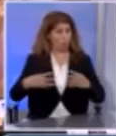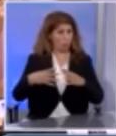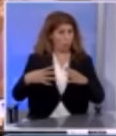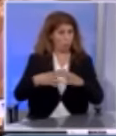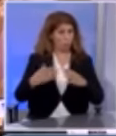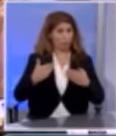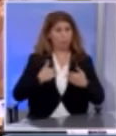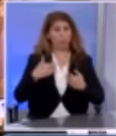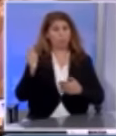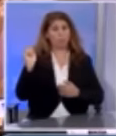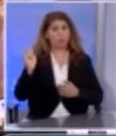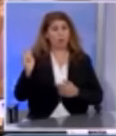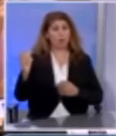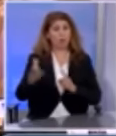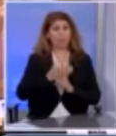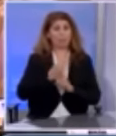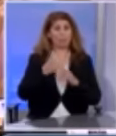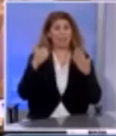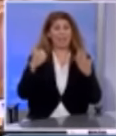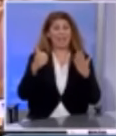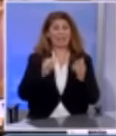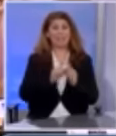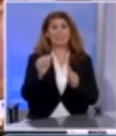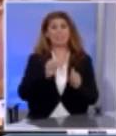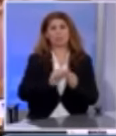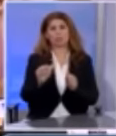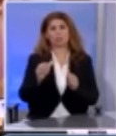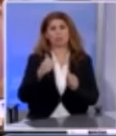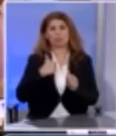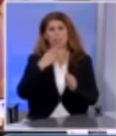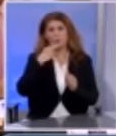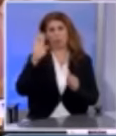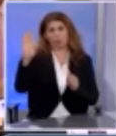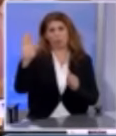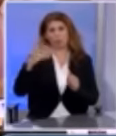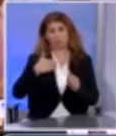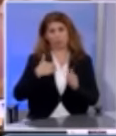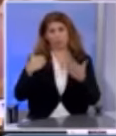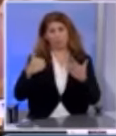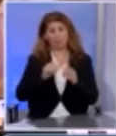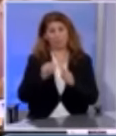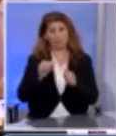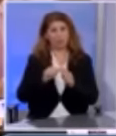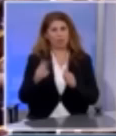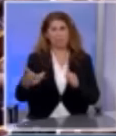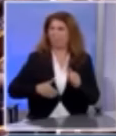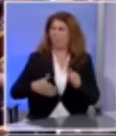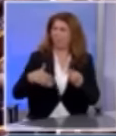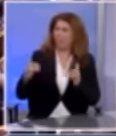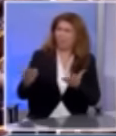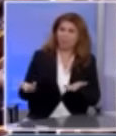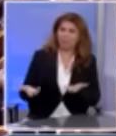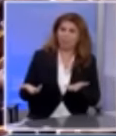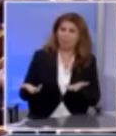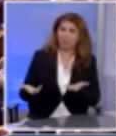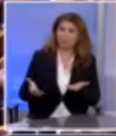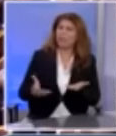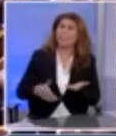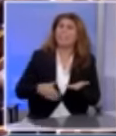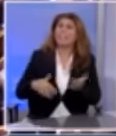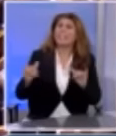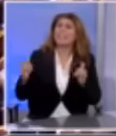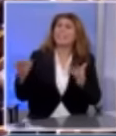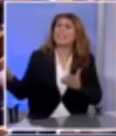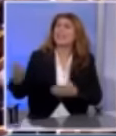Εγώ ήμουν πολιτικός κρατούμενος 6 μηνών από τη Χούντα. Λοιπόν, και έζησα τα πρώτα. Γιατί γελάτε, κύριε? Γιατί